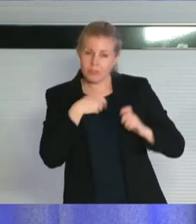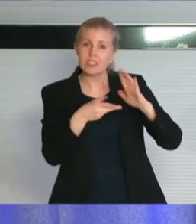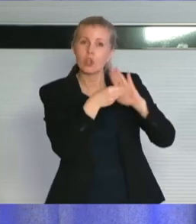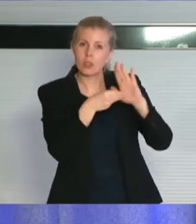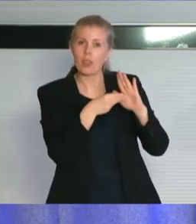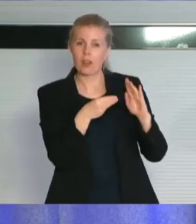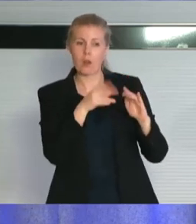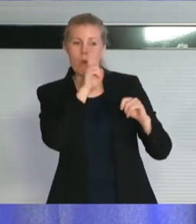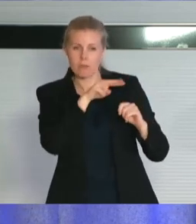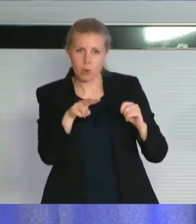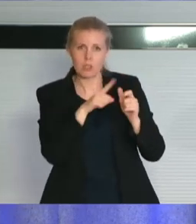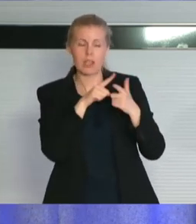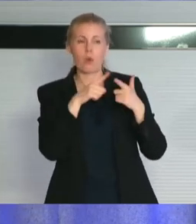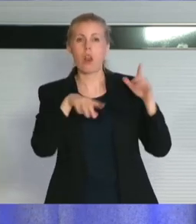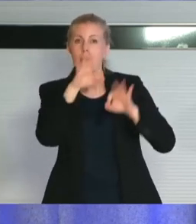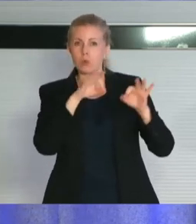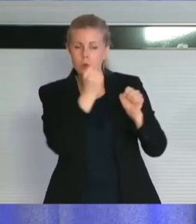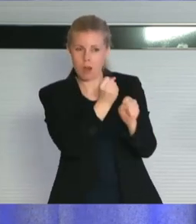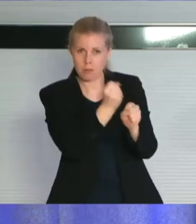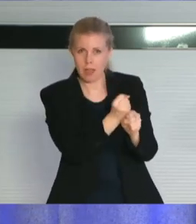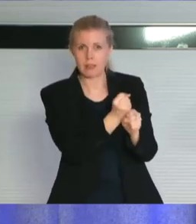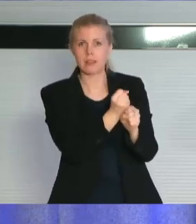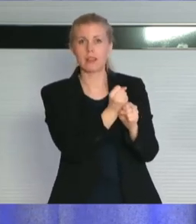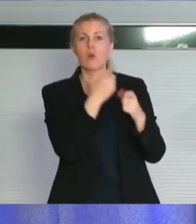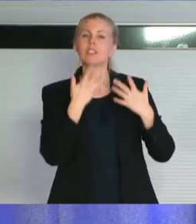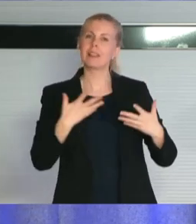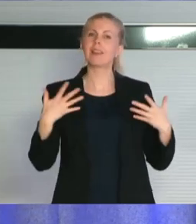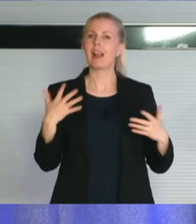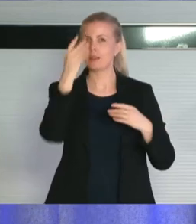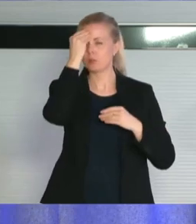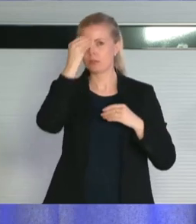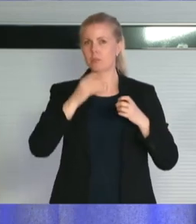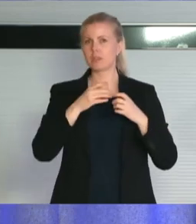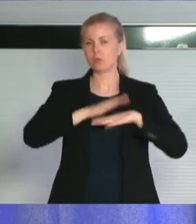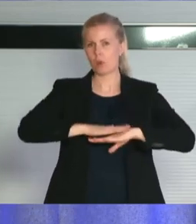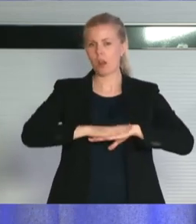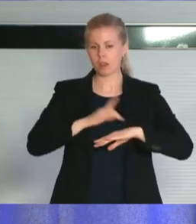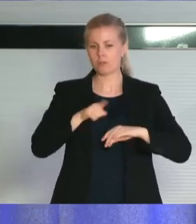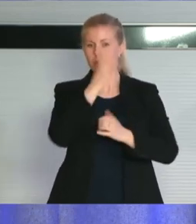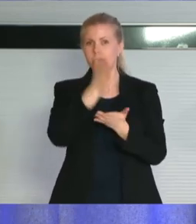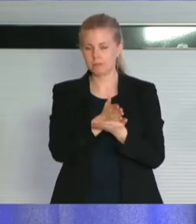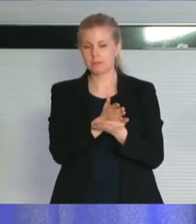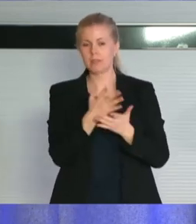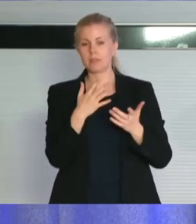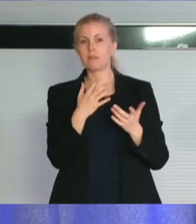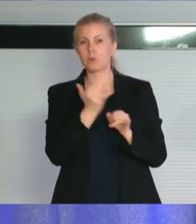styrke både overvåking og laboratoriearbeidet, og det generelle kunnskapsgrunnlaget for beslutninger som skal tas